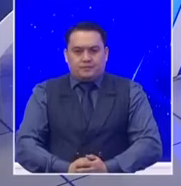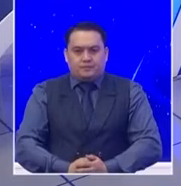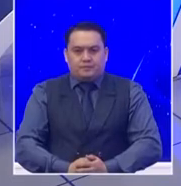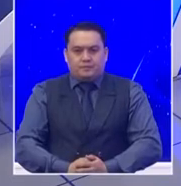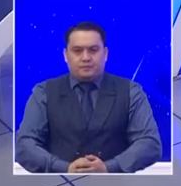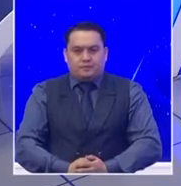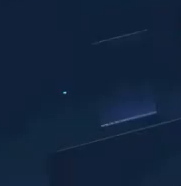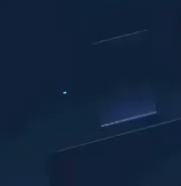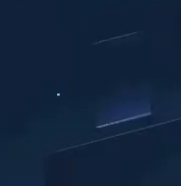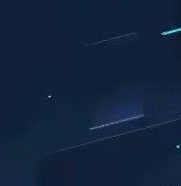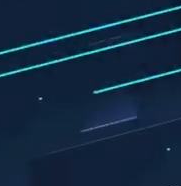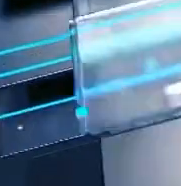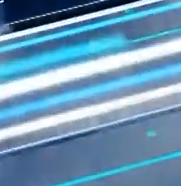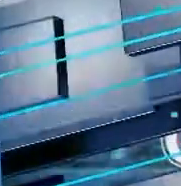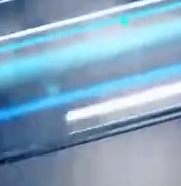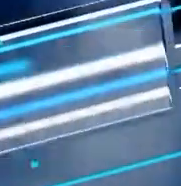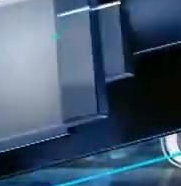нами.